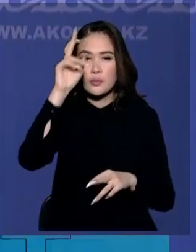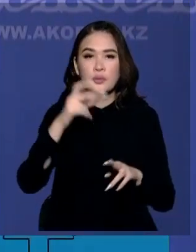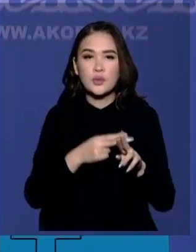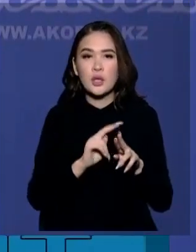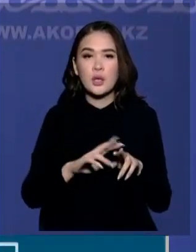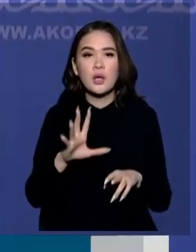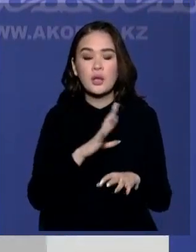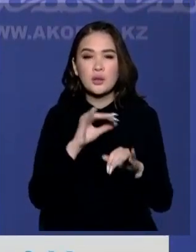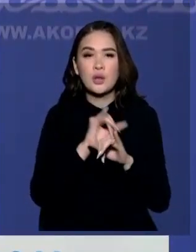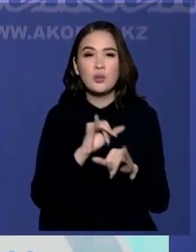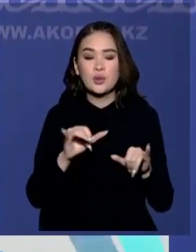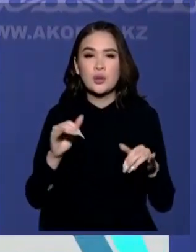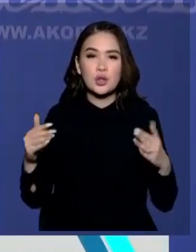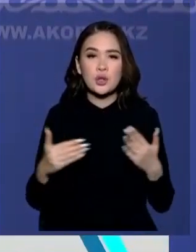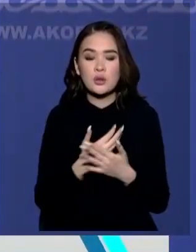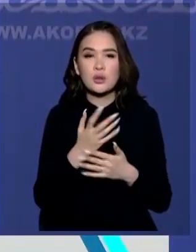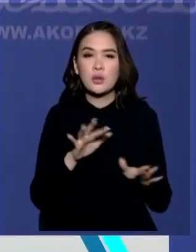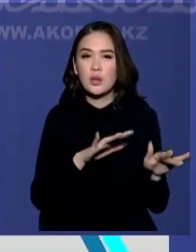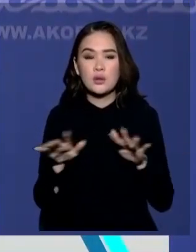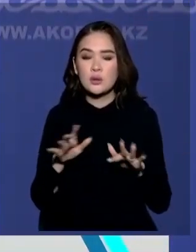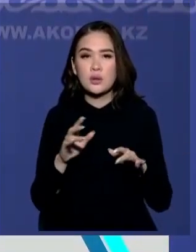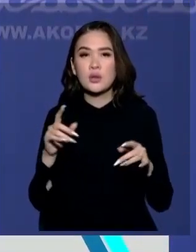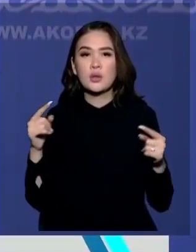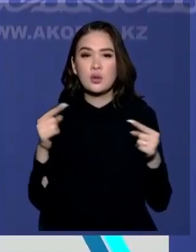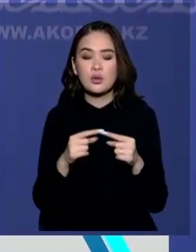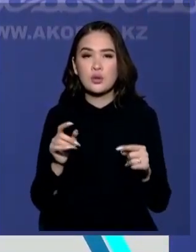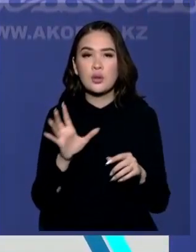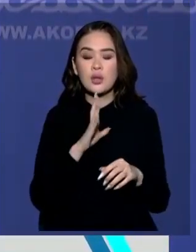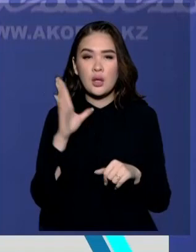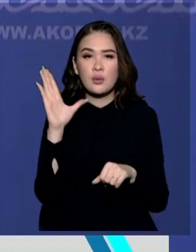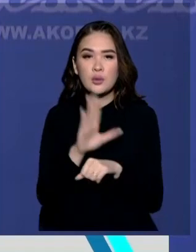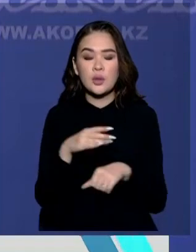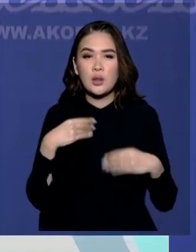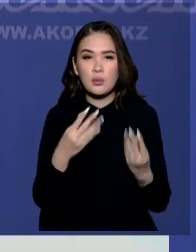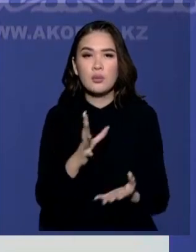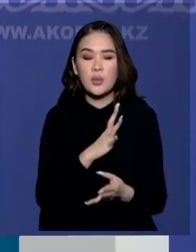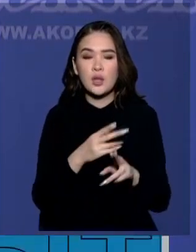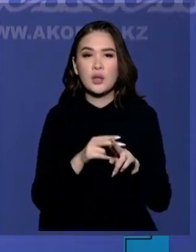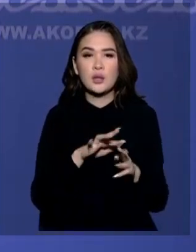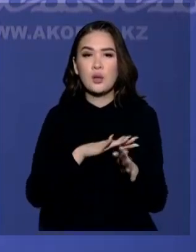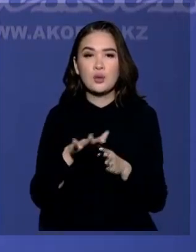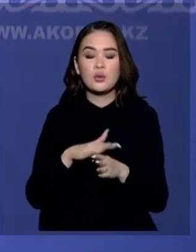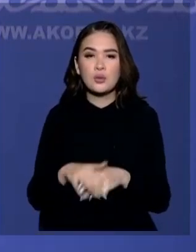инфрақұрылымын дамытуға және жаңғыртуға қатысты бірқатар нақты тапсырма берді. Оны орындауға бар күшімізді саламыз.